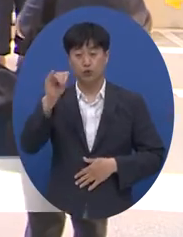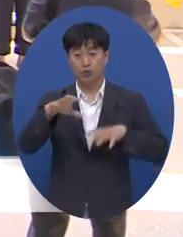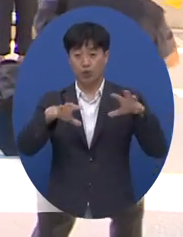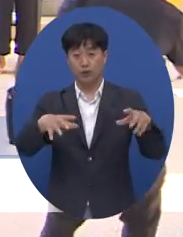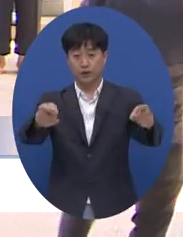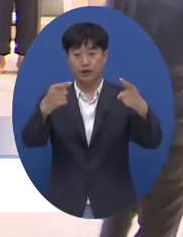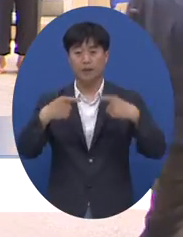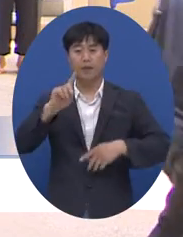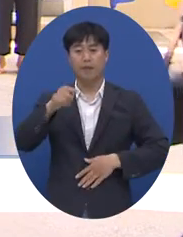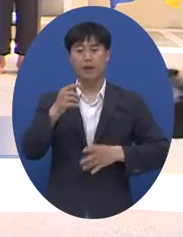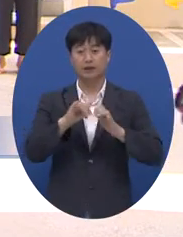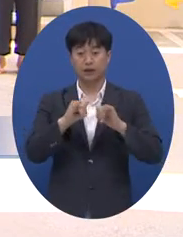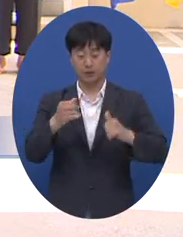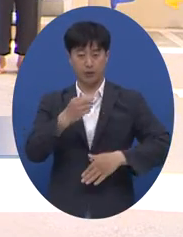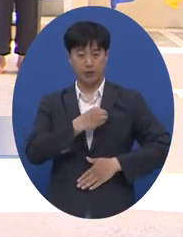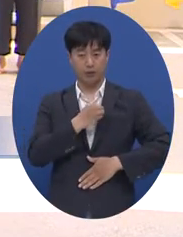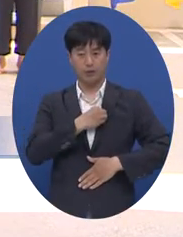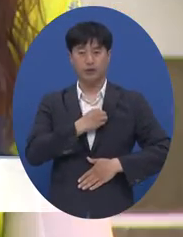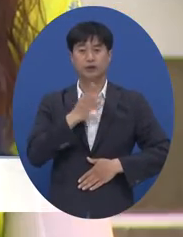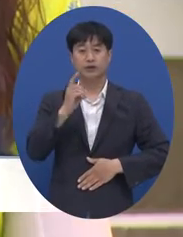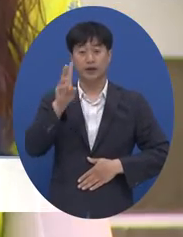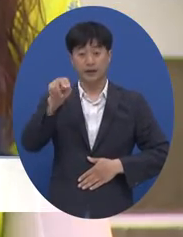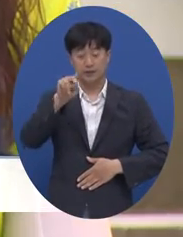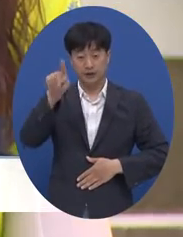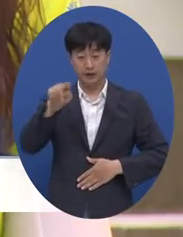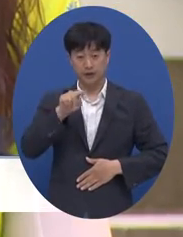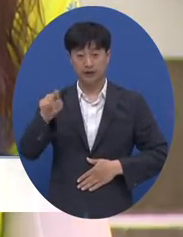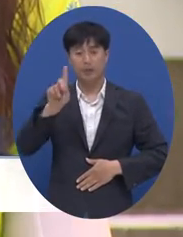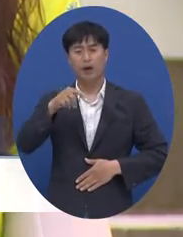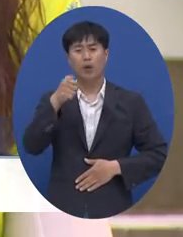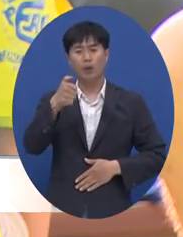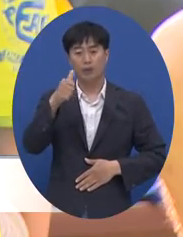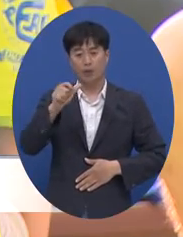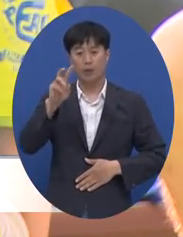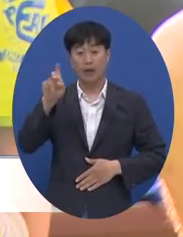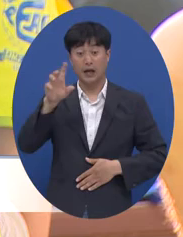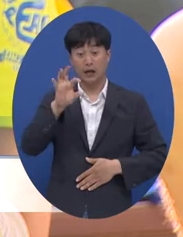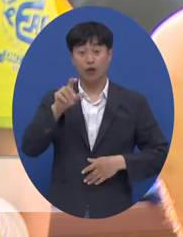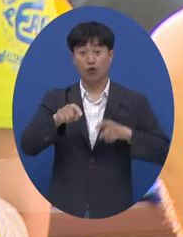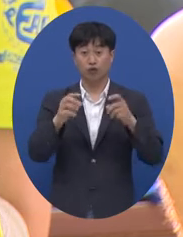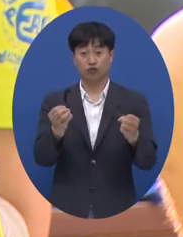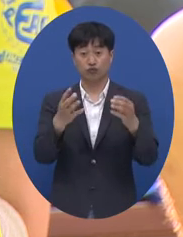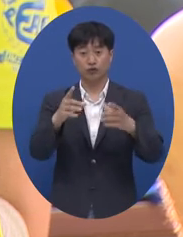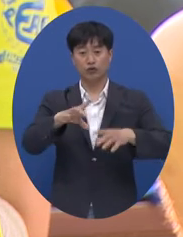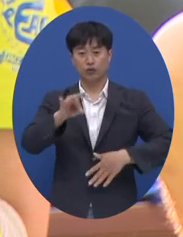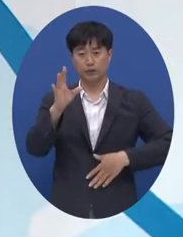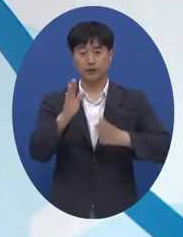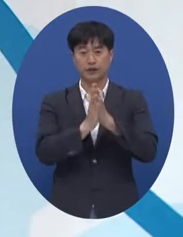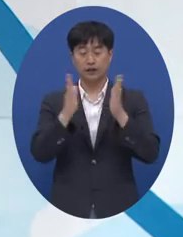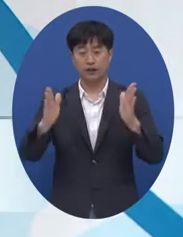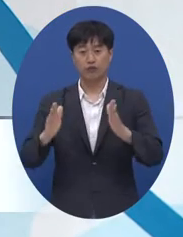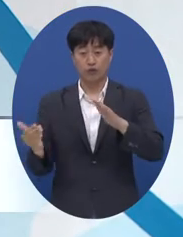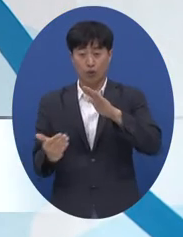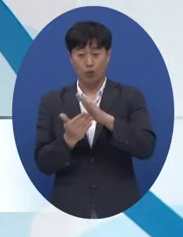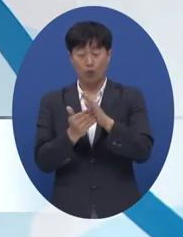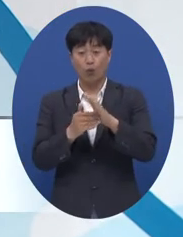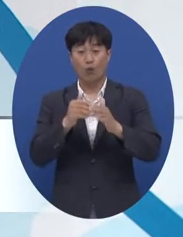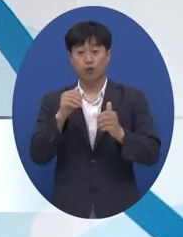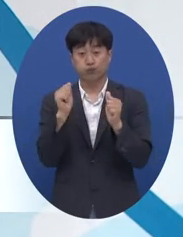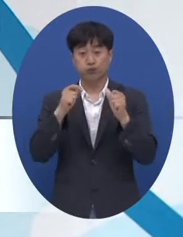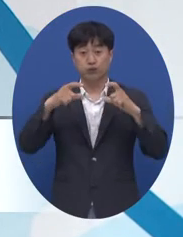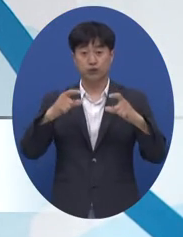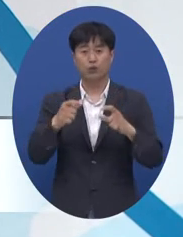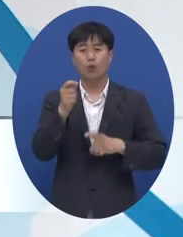전국 각지에서 참여한 100여명의 대원들이 dmg 155 마에 걷기 행사에 첫걸음을 됐습니다 최북단 강원도